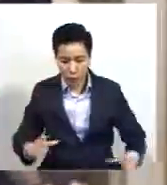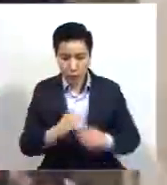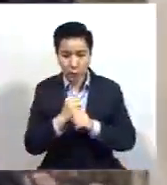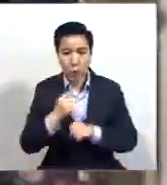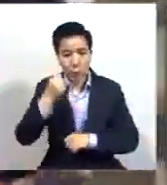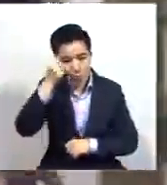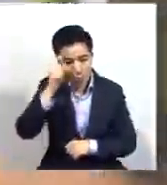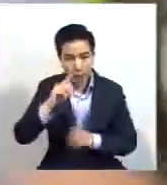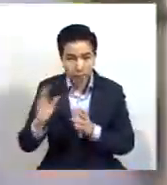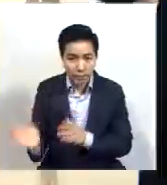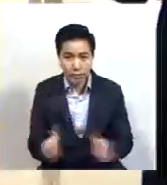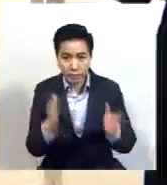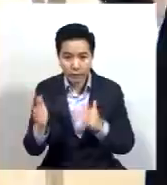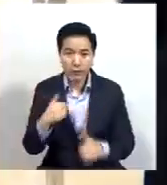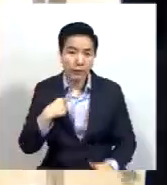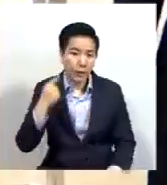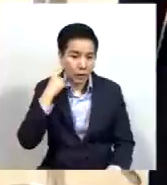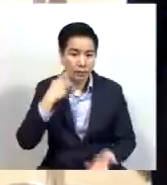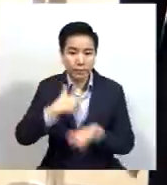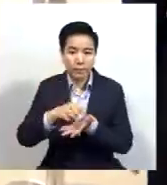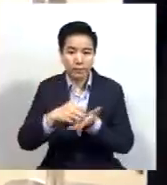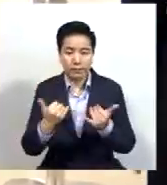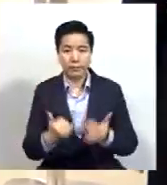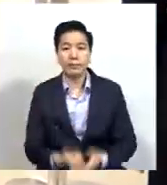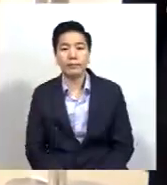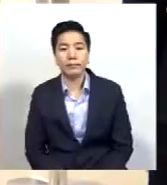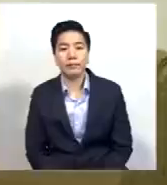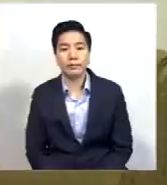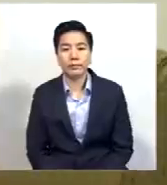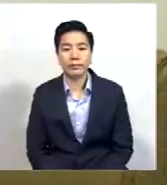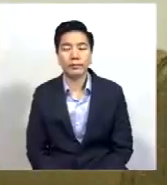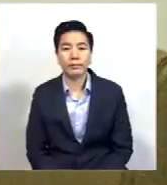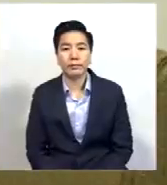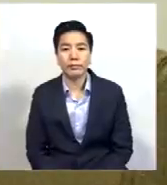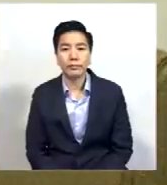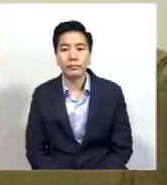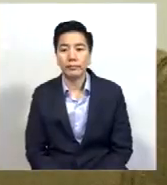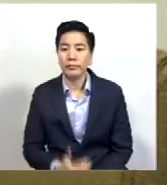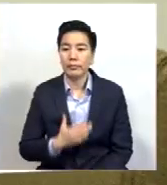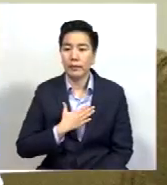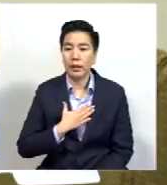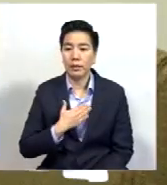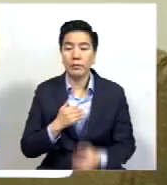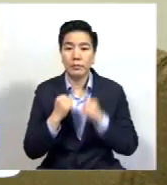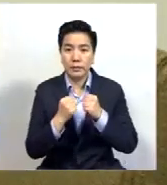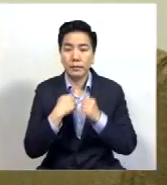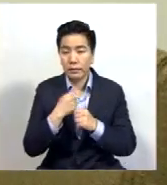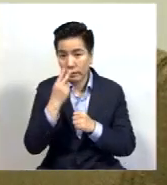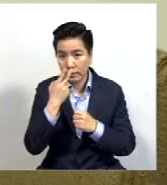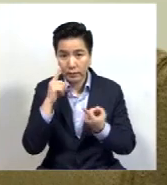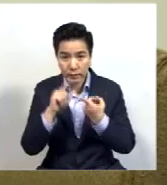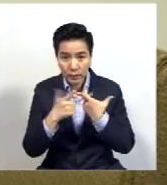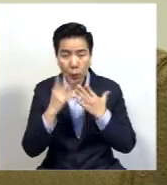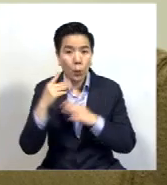บบวันต่อวันนะครับฟังเสียงรองอธิบดีกรมควบคุมโรคครับ เราก็พยายามที่จะติดตาม